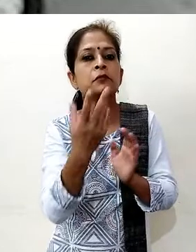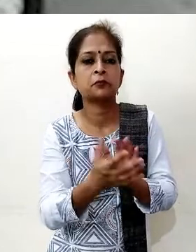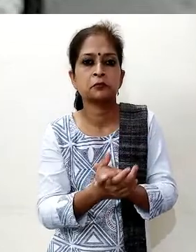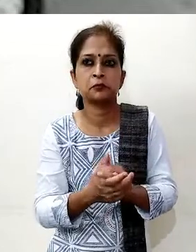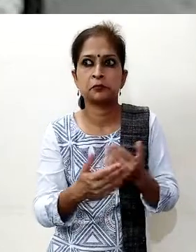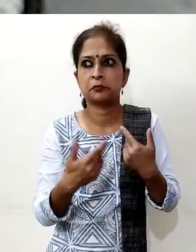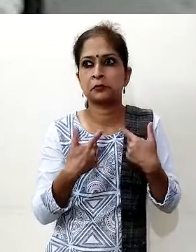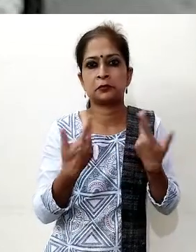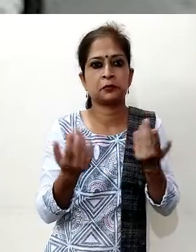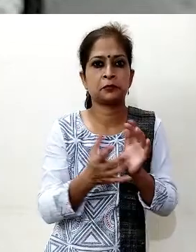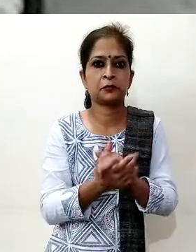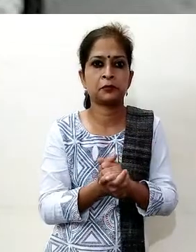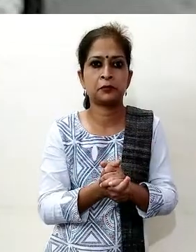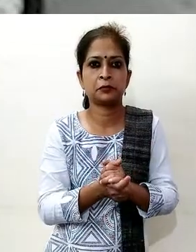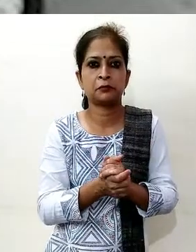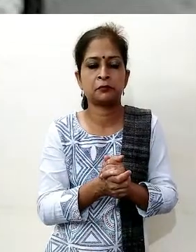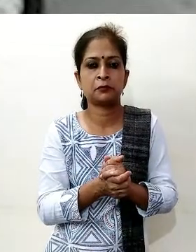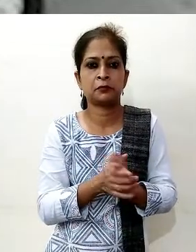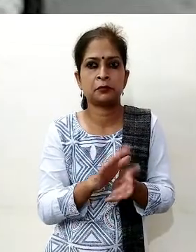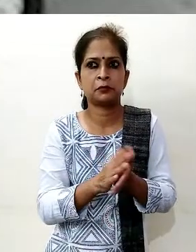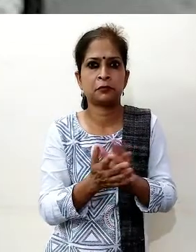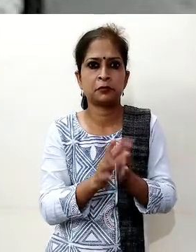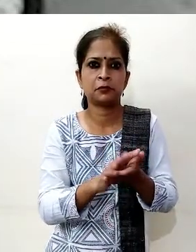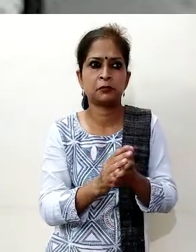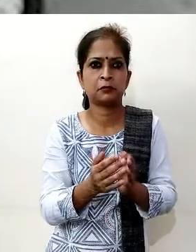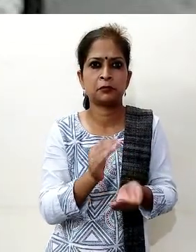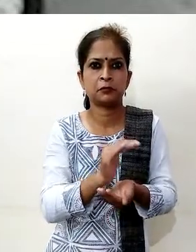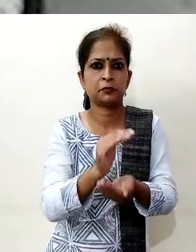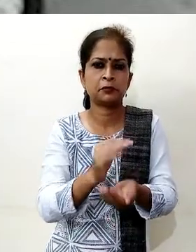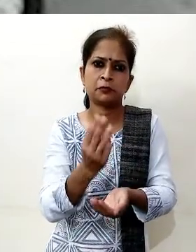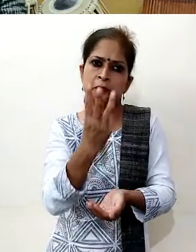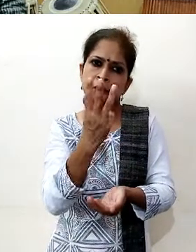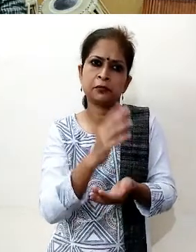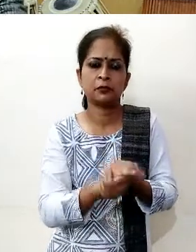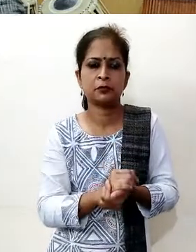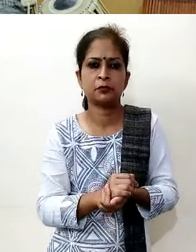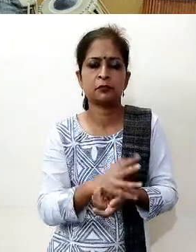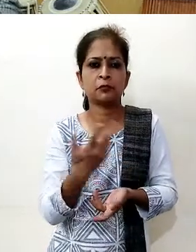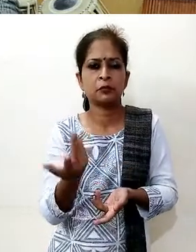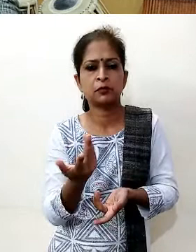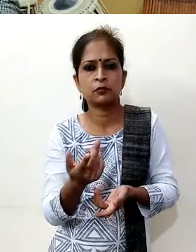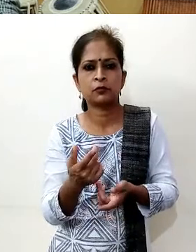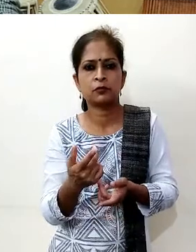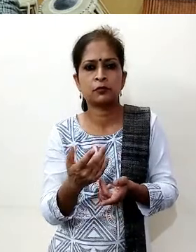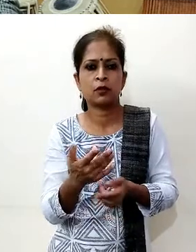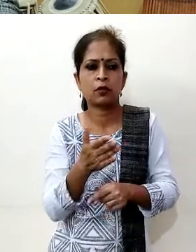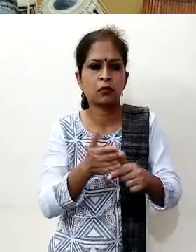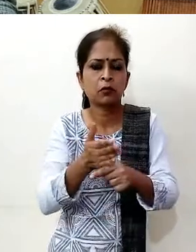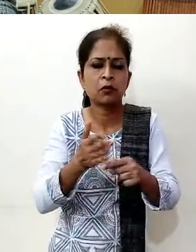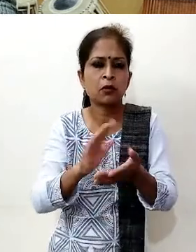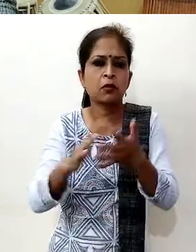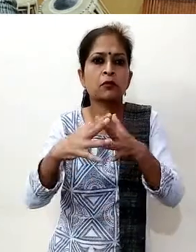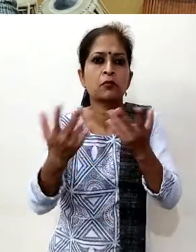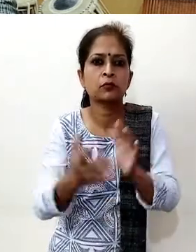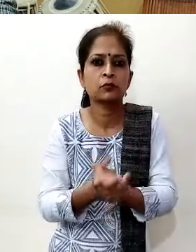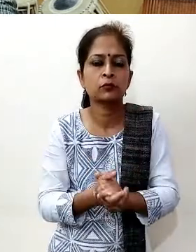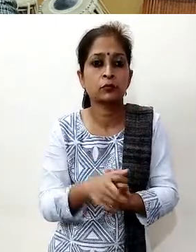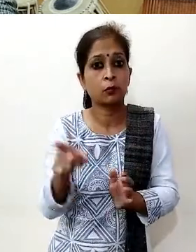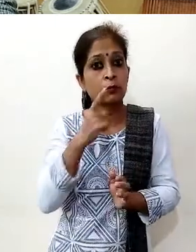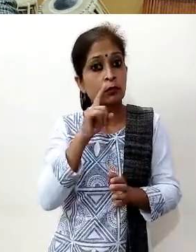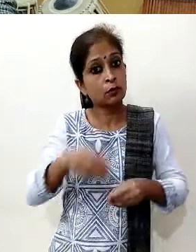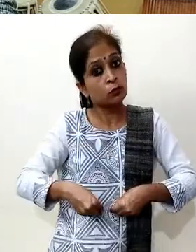दिमाग काम नहीं कर रहा है। 3 बच्चे, 3 टुकड़े होने चाहिए, लेकिन किस तरह से होंगे? अब सवाल है कि वो पिता क्या भूखा रहेगा?